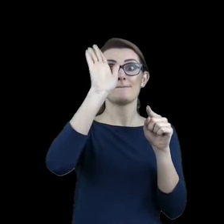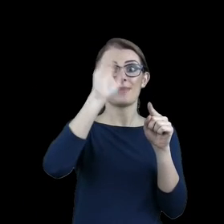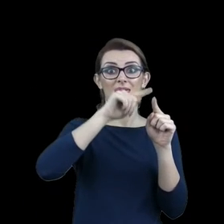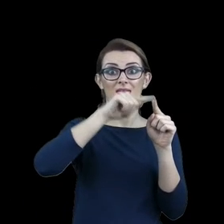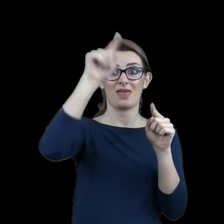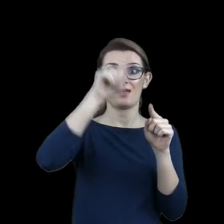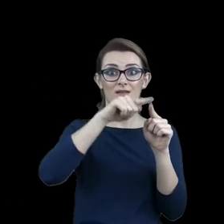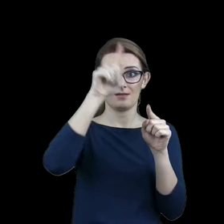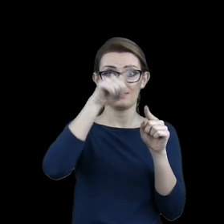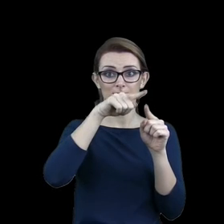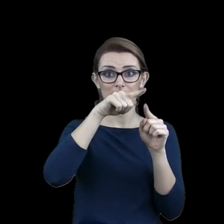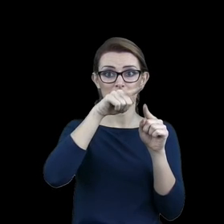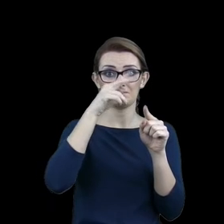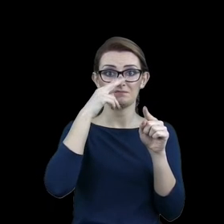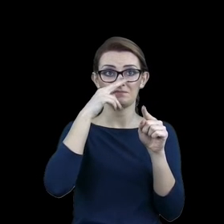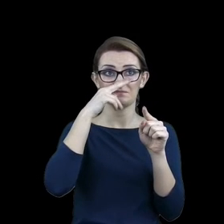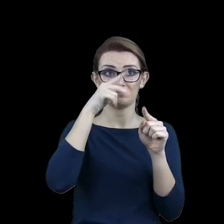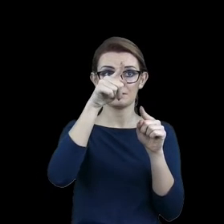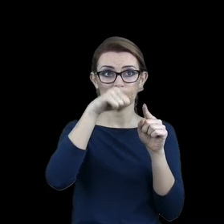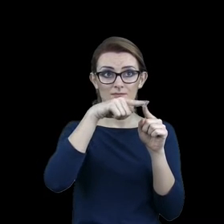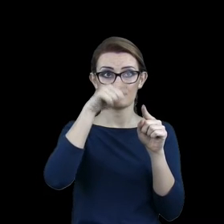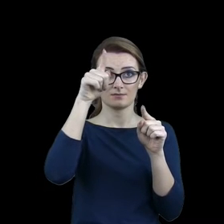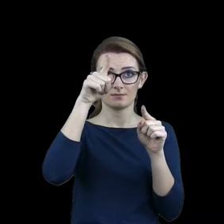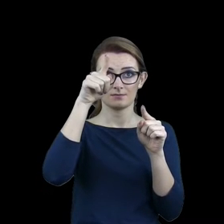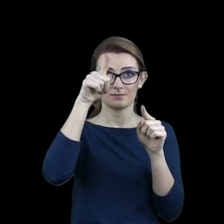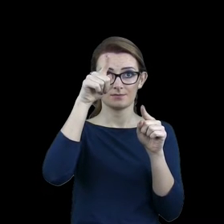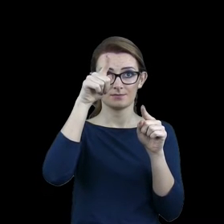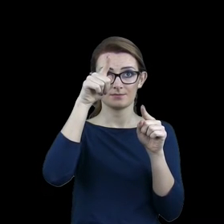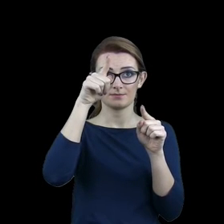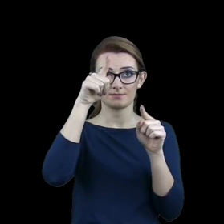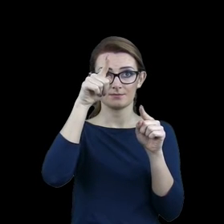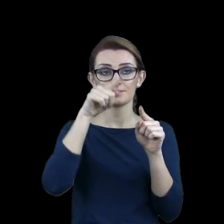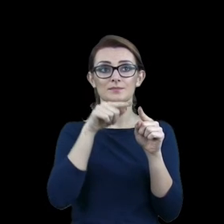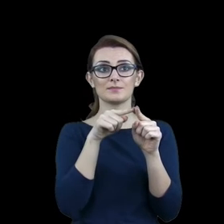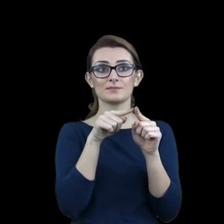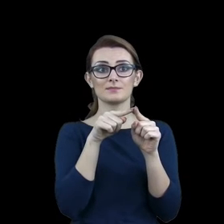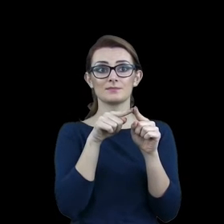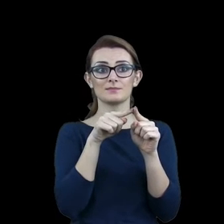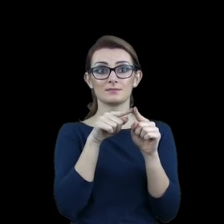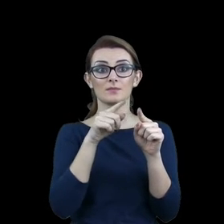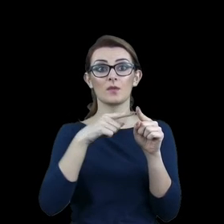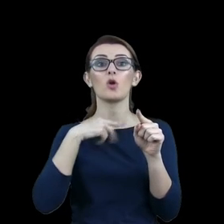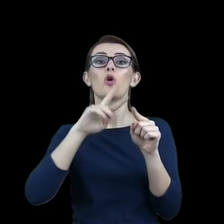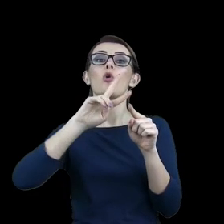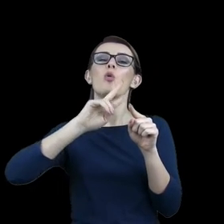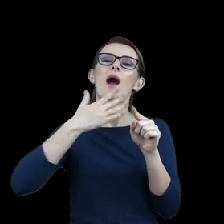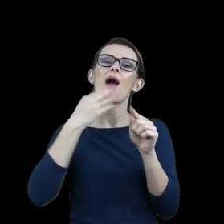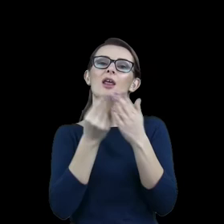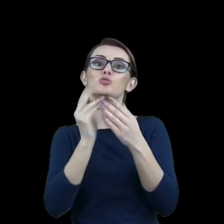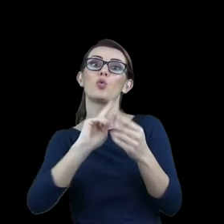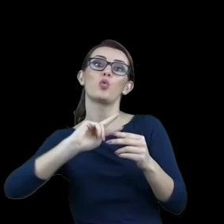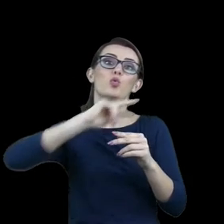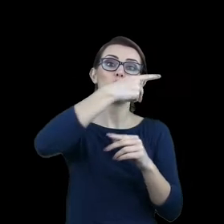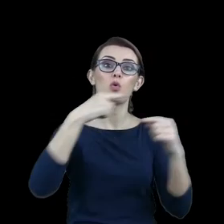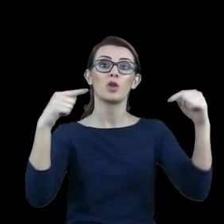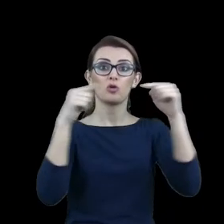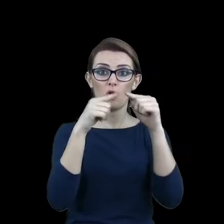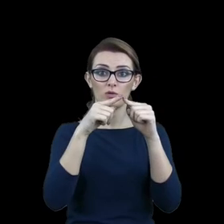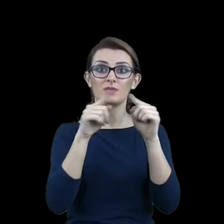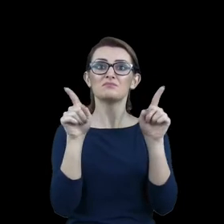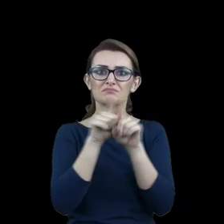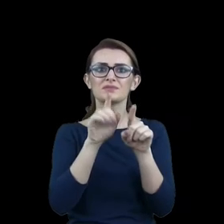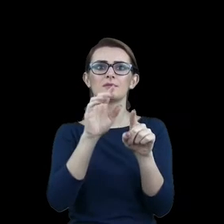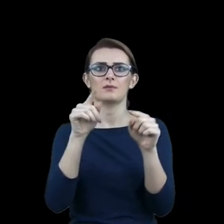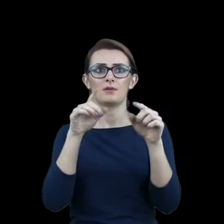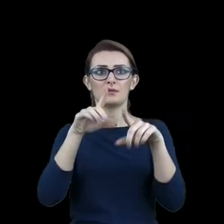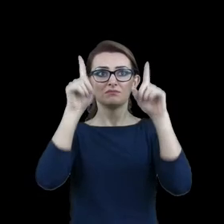wierzchołek, czyli O, i ma ramię wspólne z tym moim kątem, to ramię, które przychodzi przez punkt B. No to ten